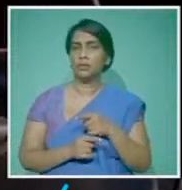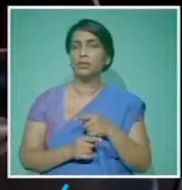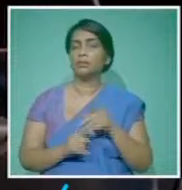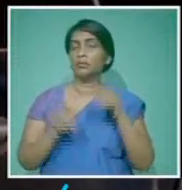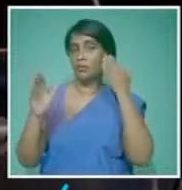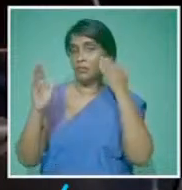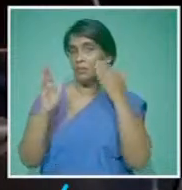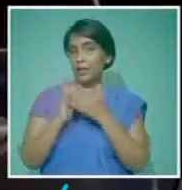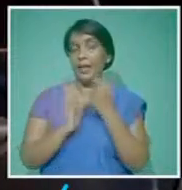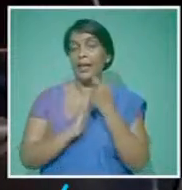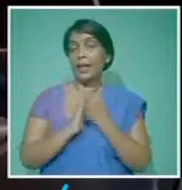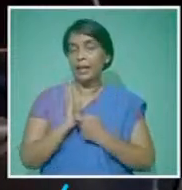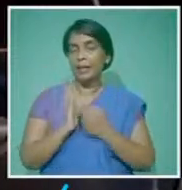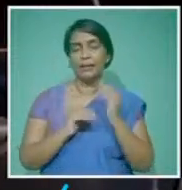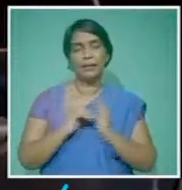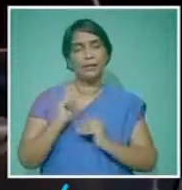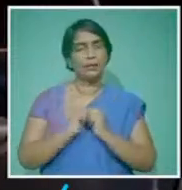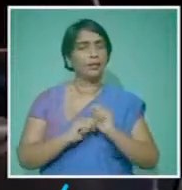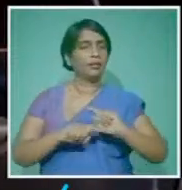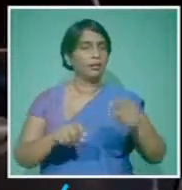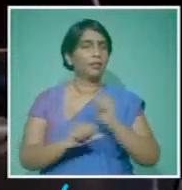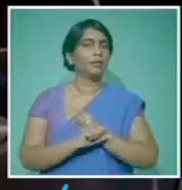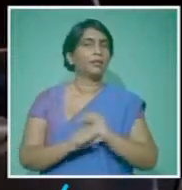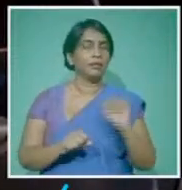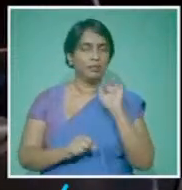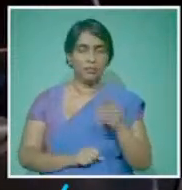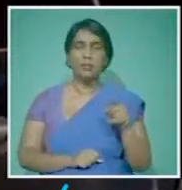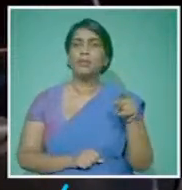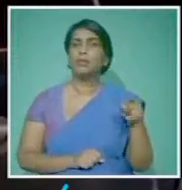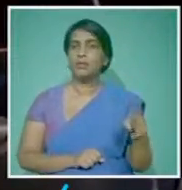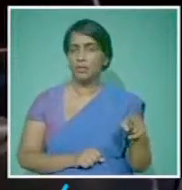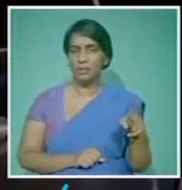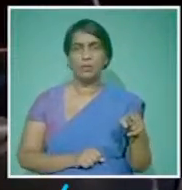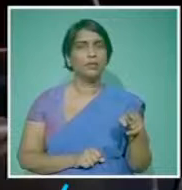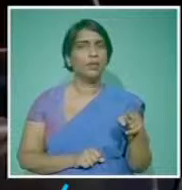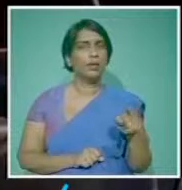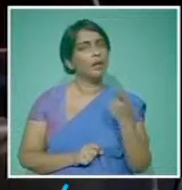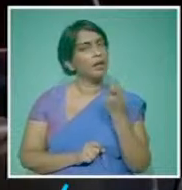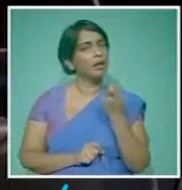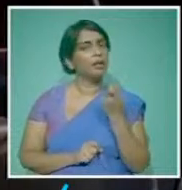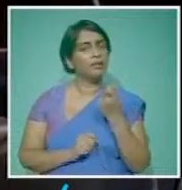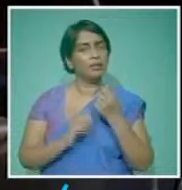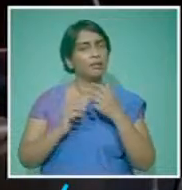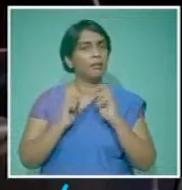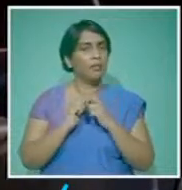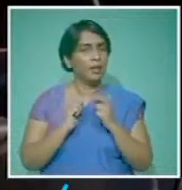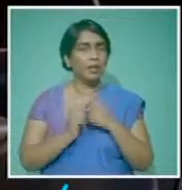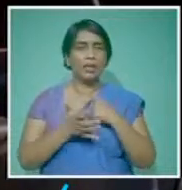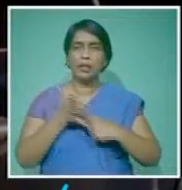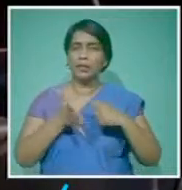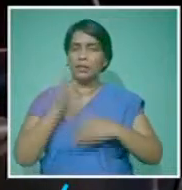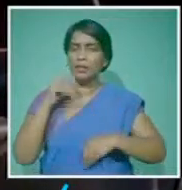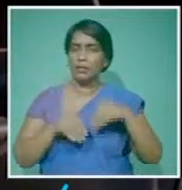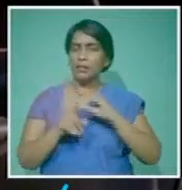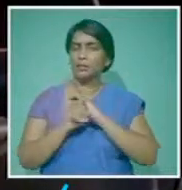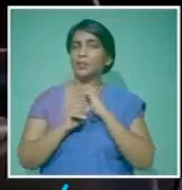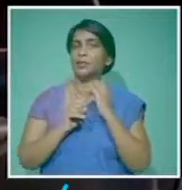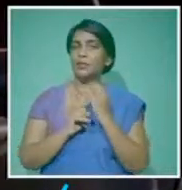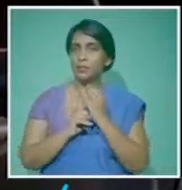වලට නීතිය ක්‍රියාත්මක නොවීමම තමයි මේ ආර්ථික ක්‍රමයක් මේ දේශපාලන සංස්කෘතියේ